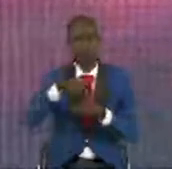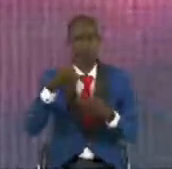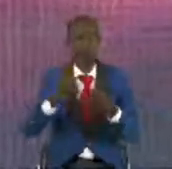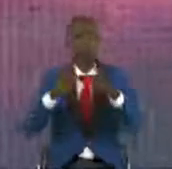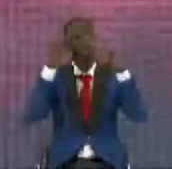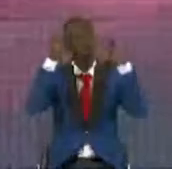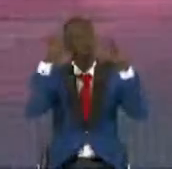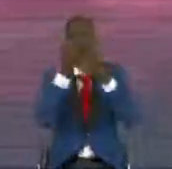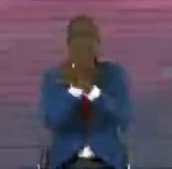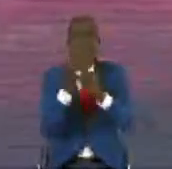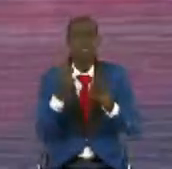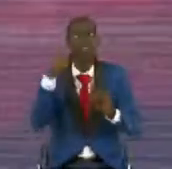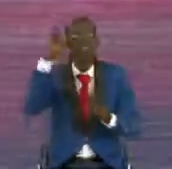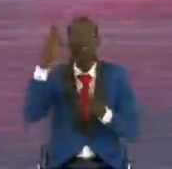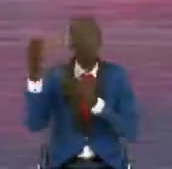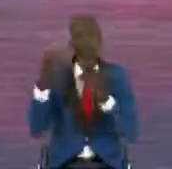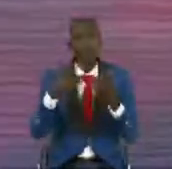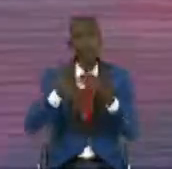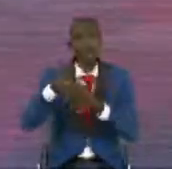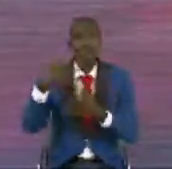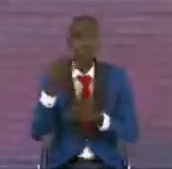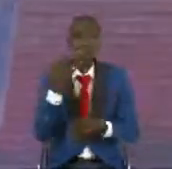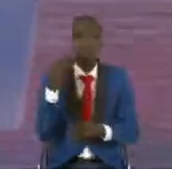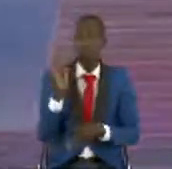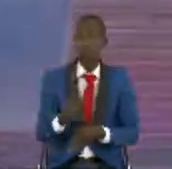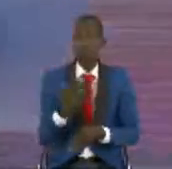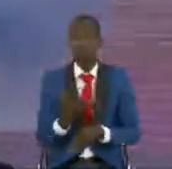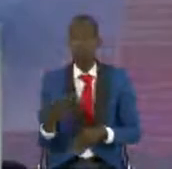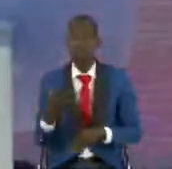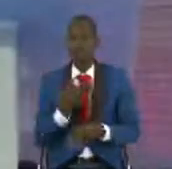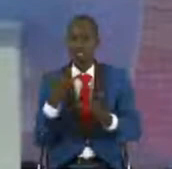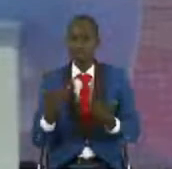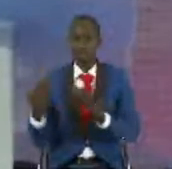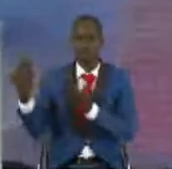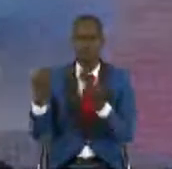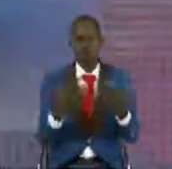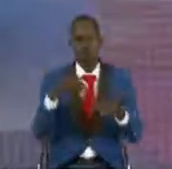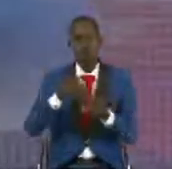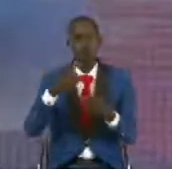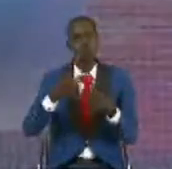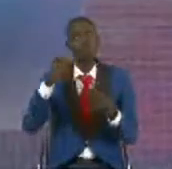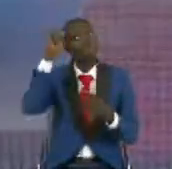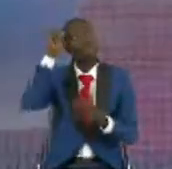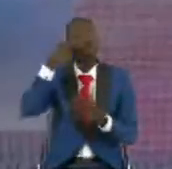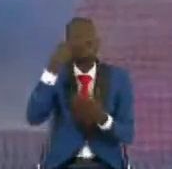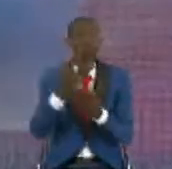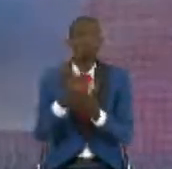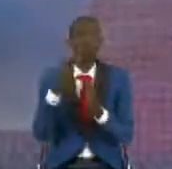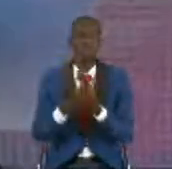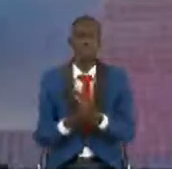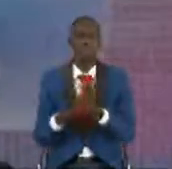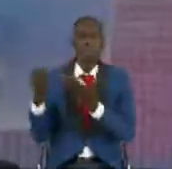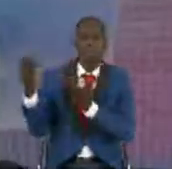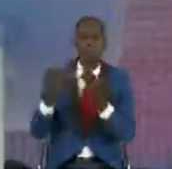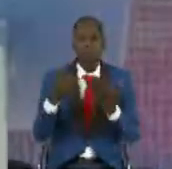Il te sort du mal et il te conduit dans la bonté de Dieu. Il te sort